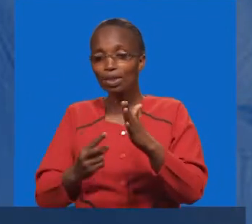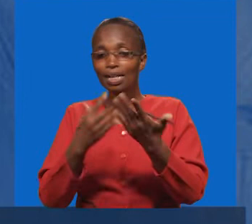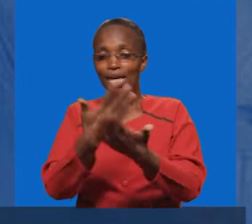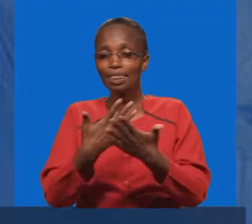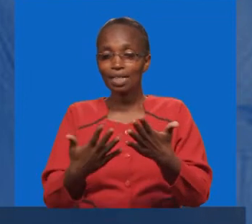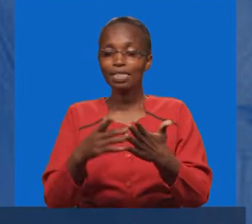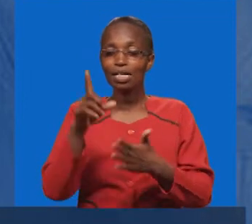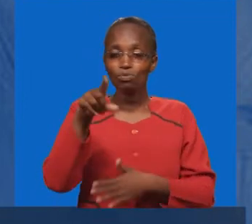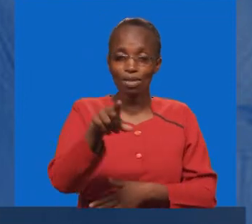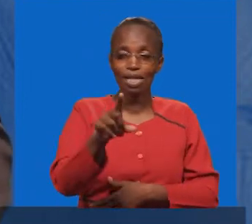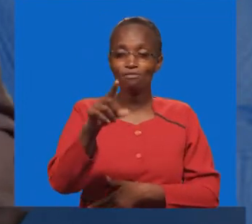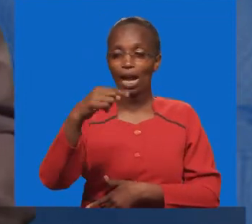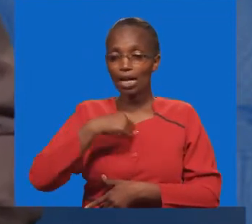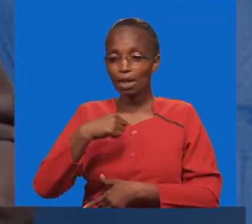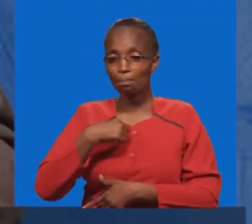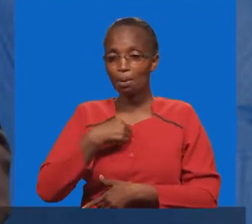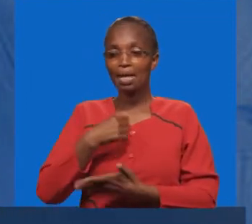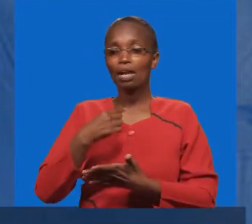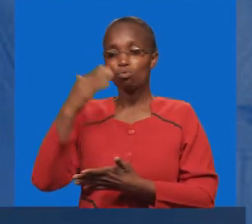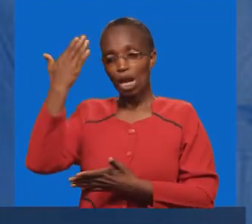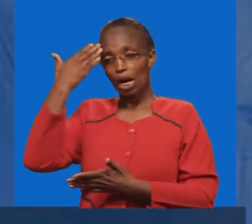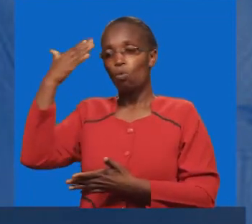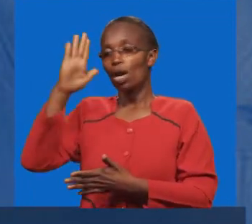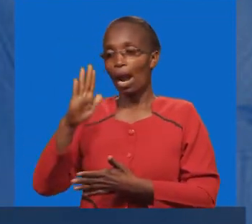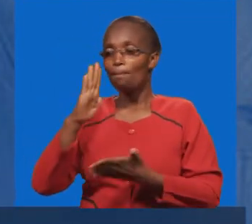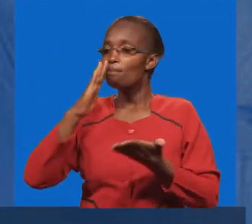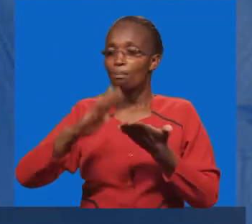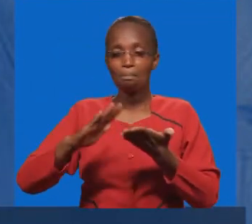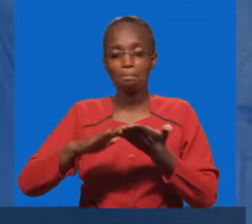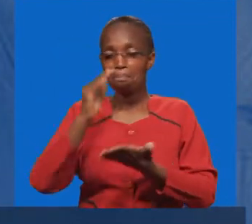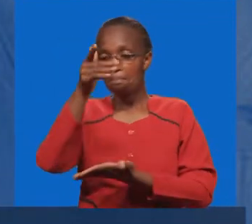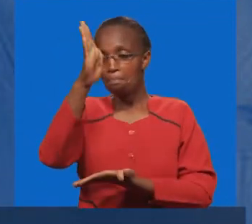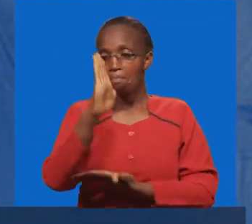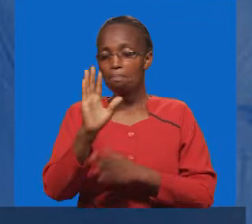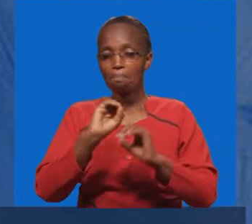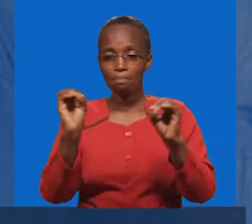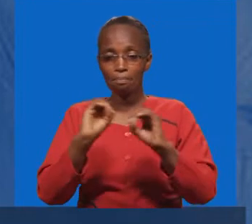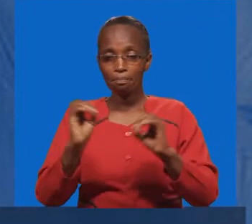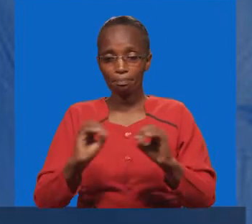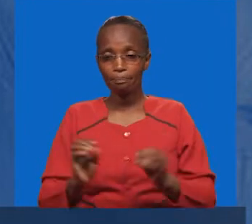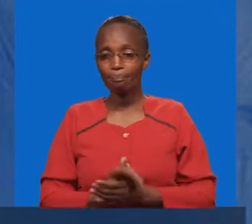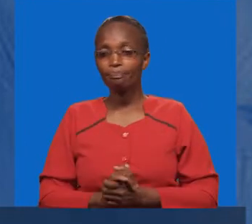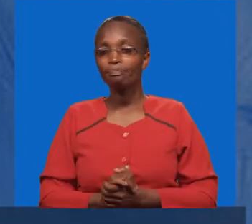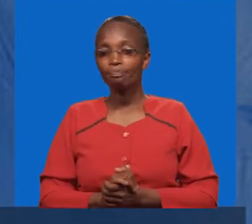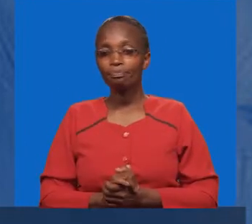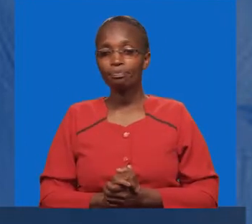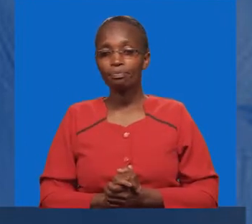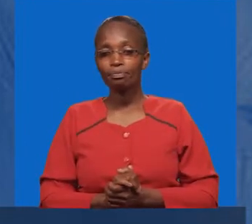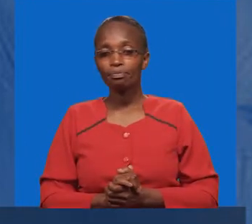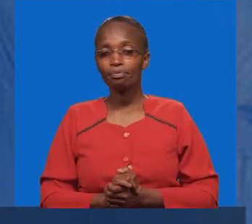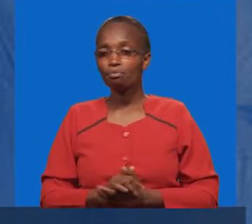dhambi ni nini? Dhambi ni kitu chochote kile wewe na mimi tufanyacho hakimbacho akimpendezi Mungu. Na ndio sababu